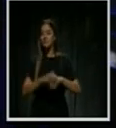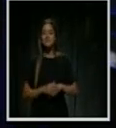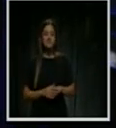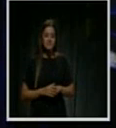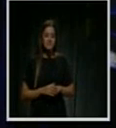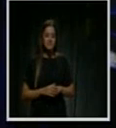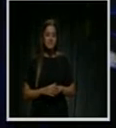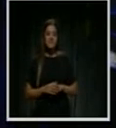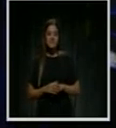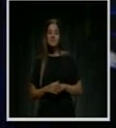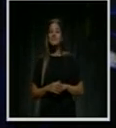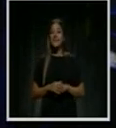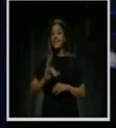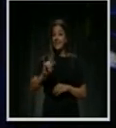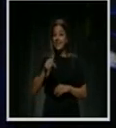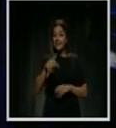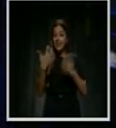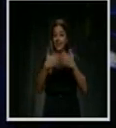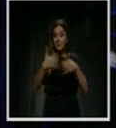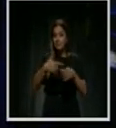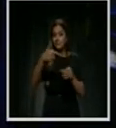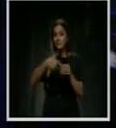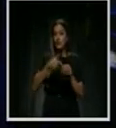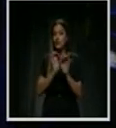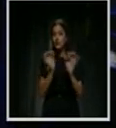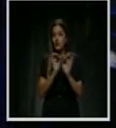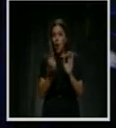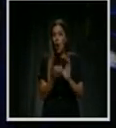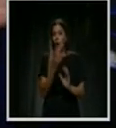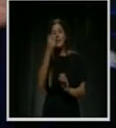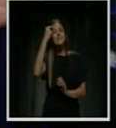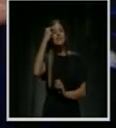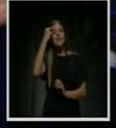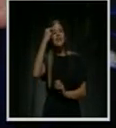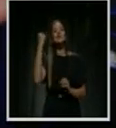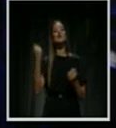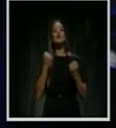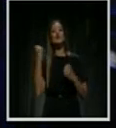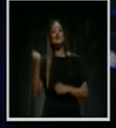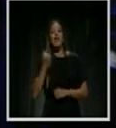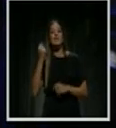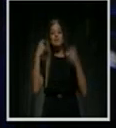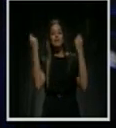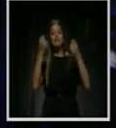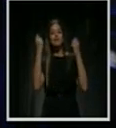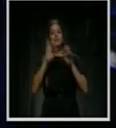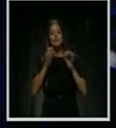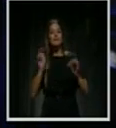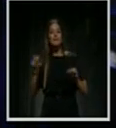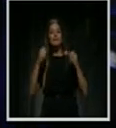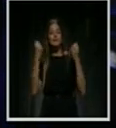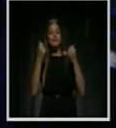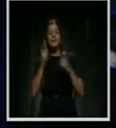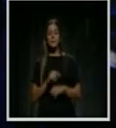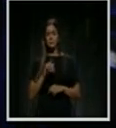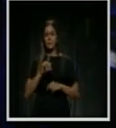illi kellna suċċess fix-xogħlijiet ta' tisħiħ tas-sistema ta' distribuzzjoni. L-istess meta qal li m'hemm xogħol għaddej fuq it-tieni interconnector.